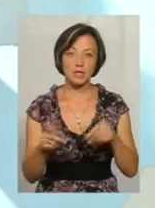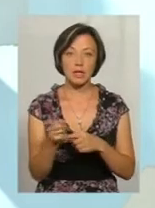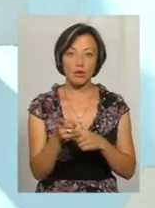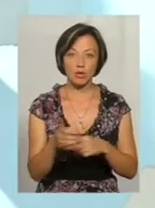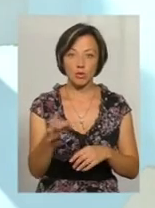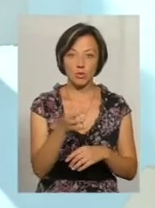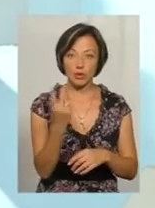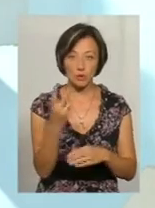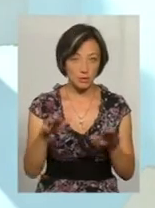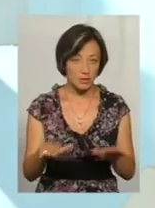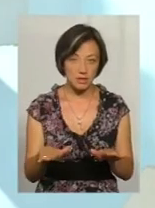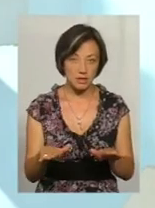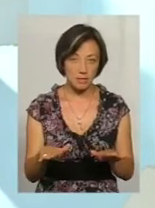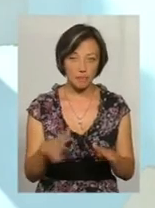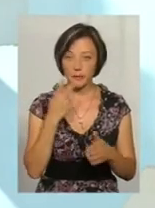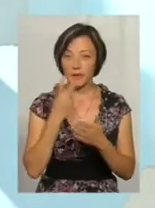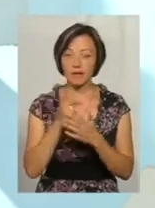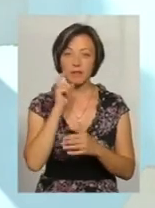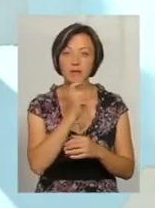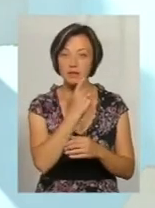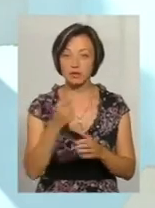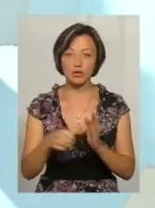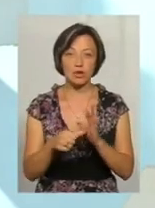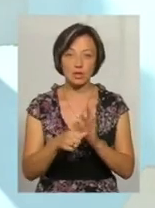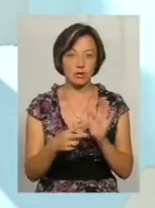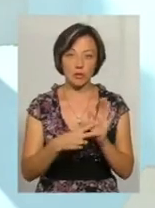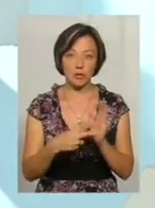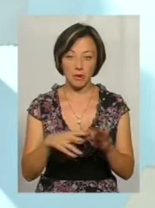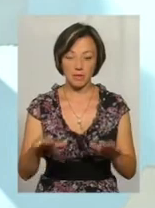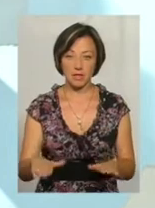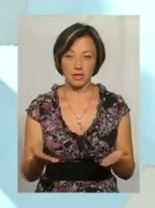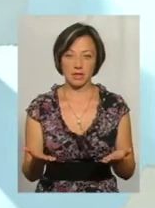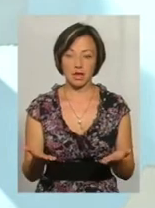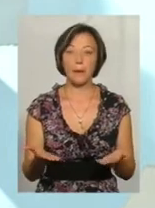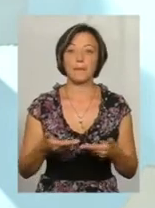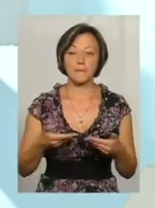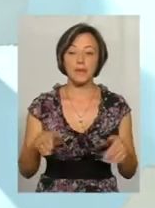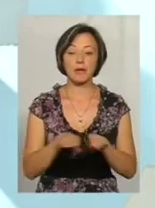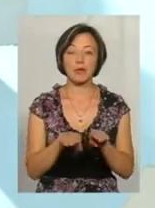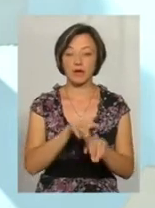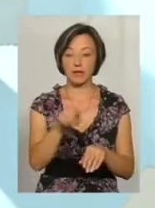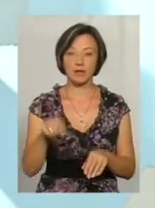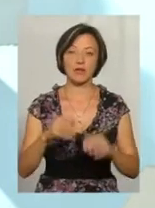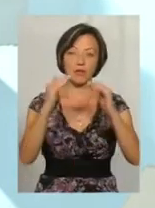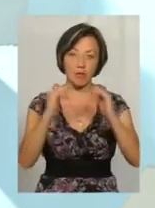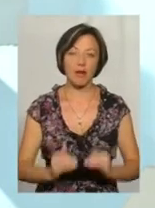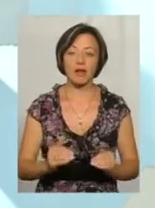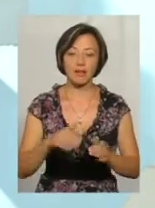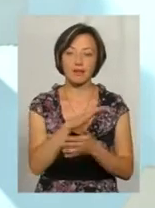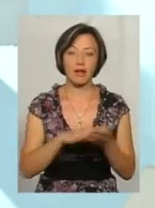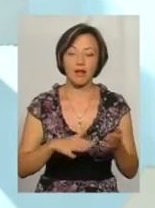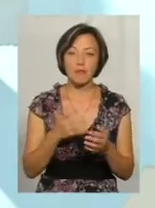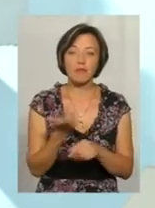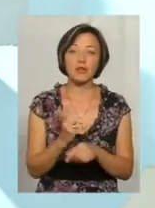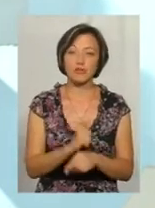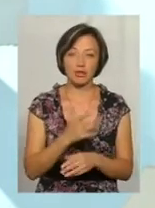Тернопільську область, друге місце. Якщо ми подивимося Вінницьку, там шосте, по-моєму, чи сьоме місце. Тобто ми порівняно з ними впали далі нікуди. І якщо